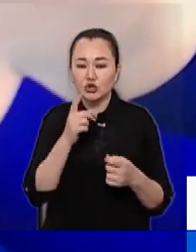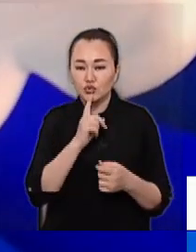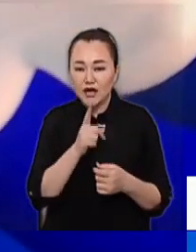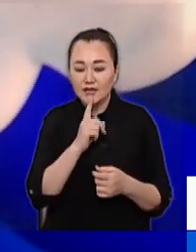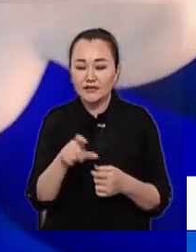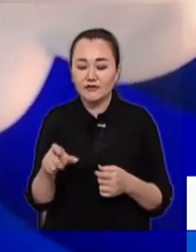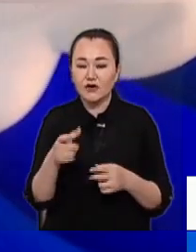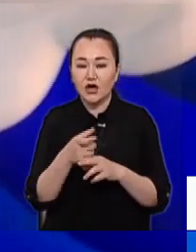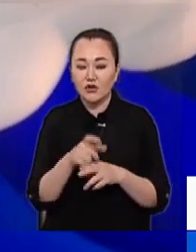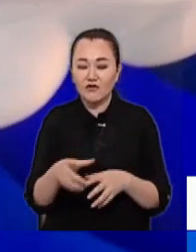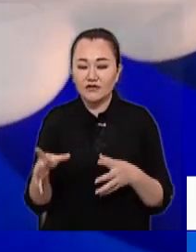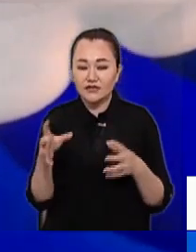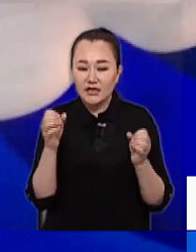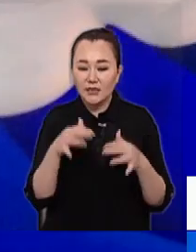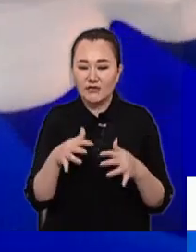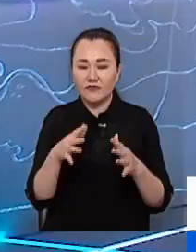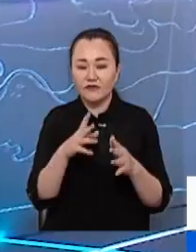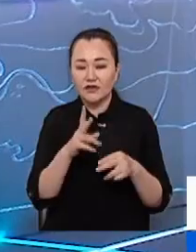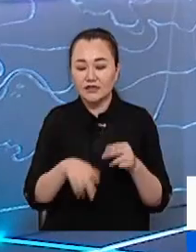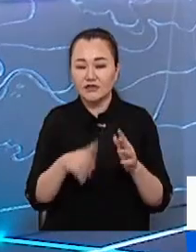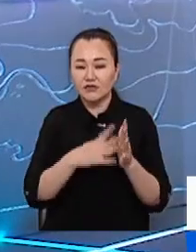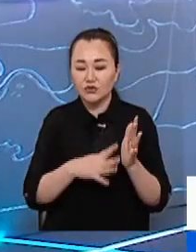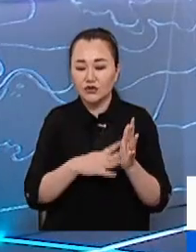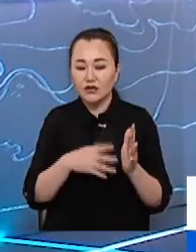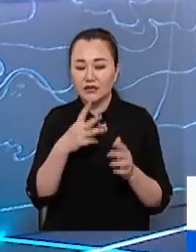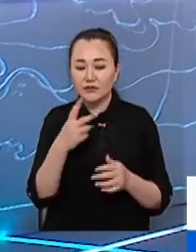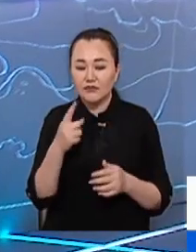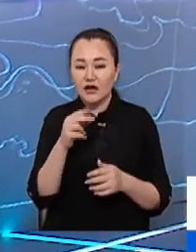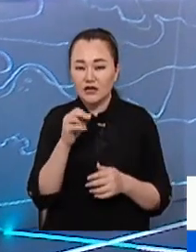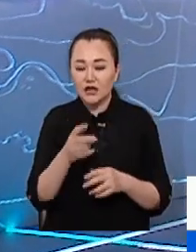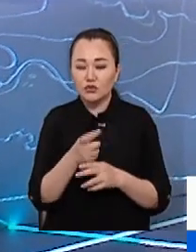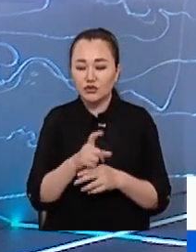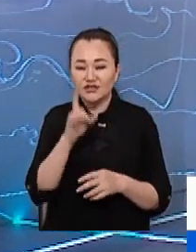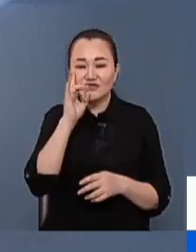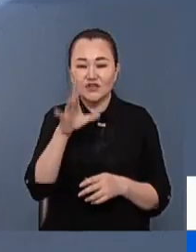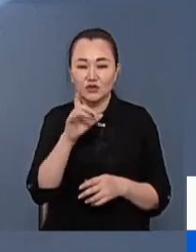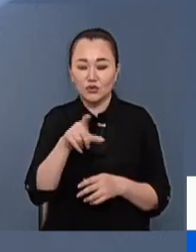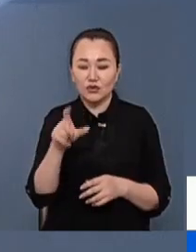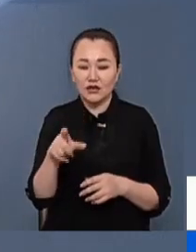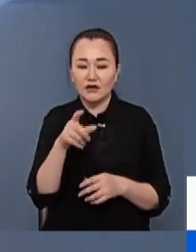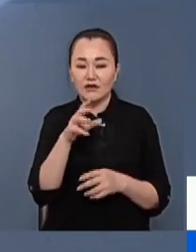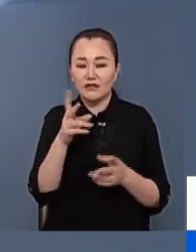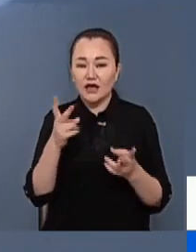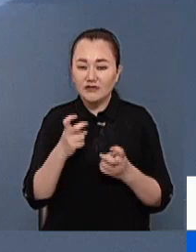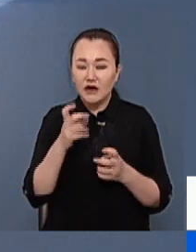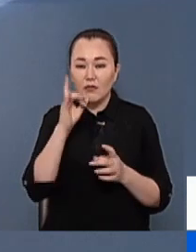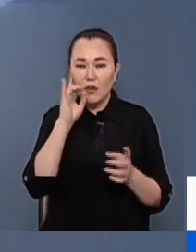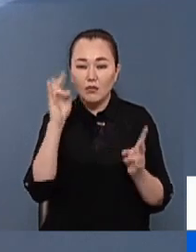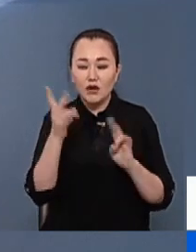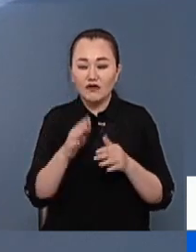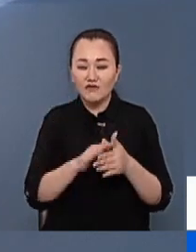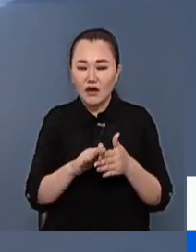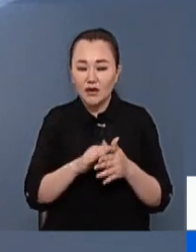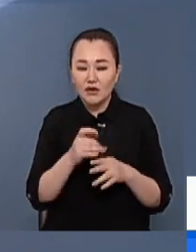журналистов, которые собрались вместе в конце 90-х на 31-м канале. Вот вы сейчас назвали очень много известных, популярных